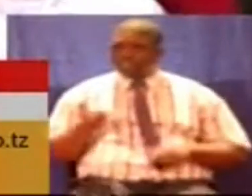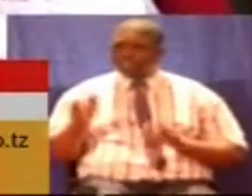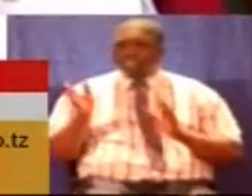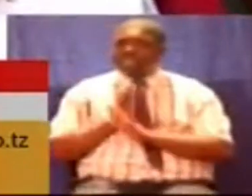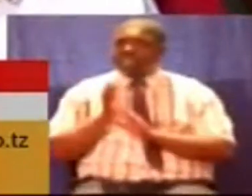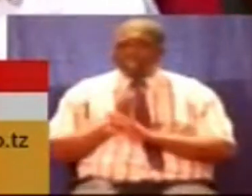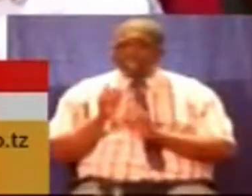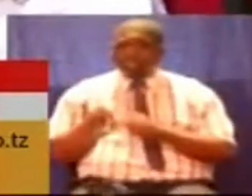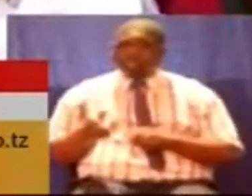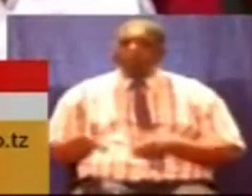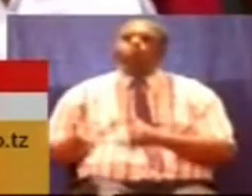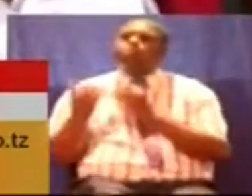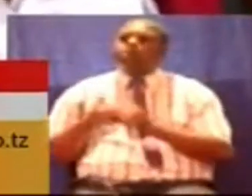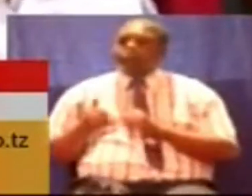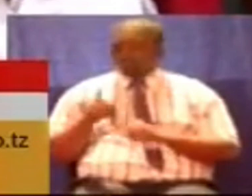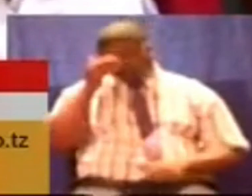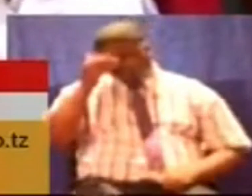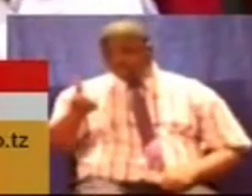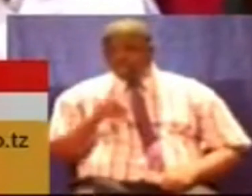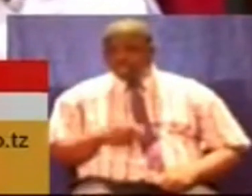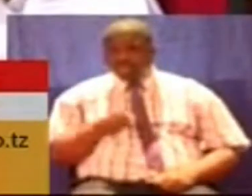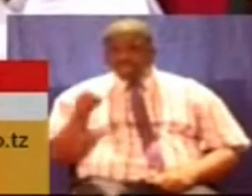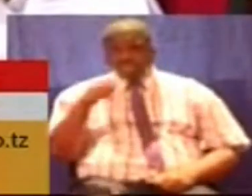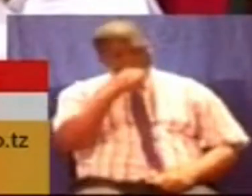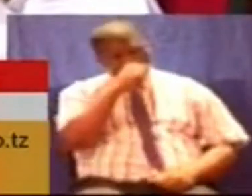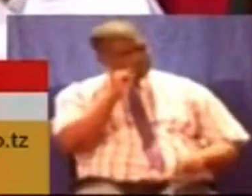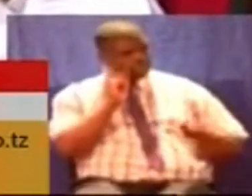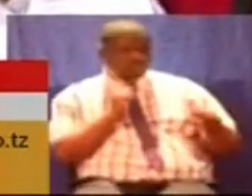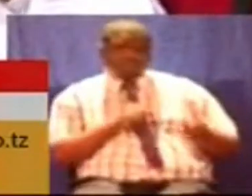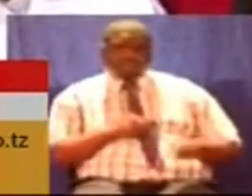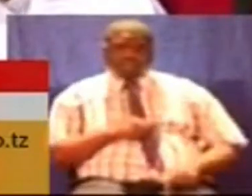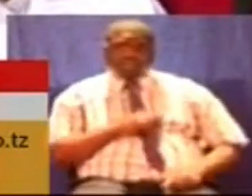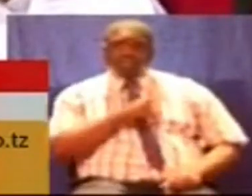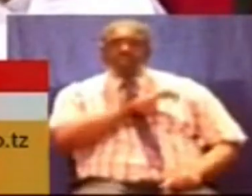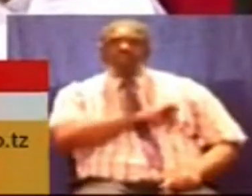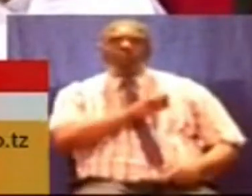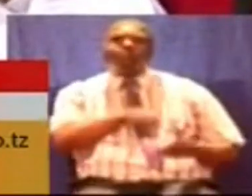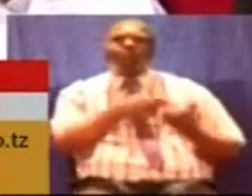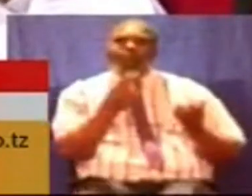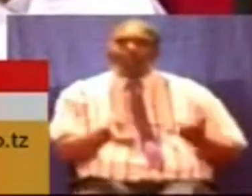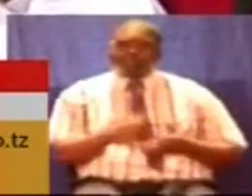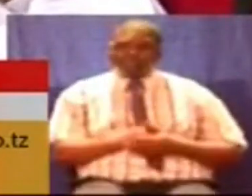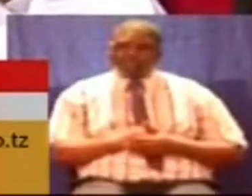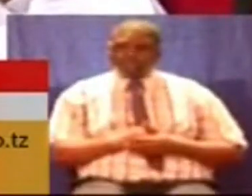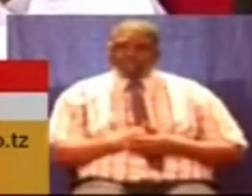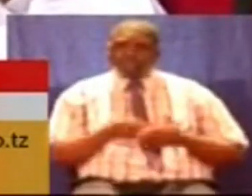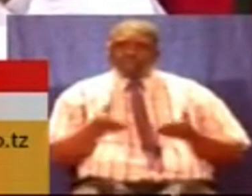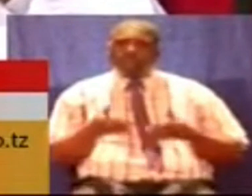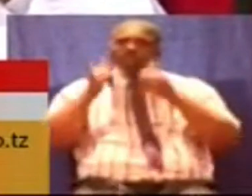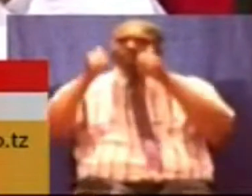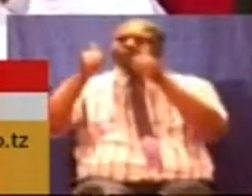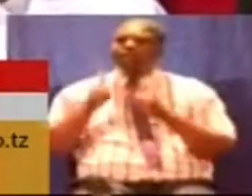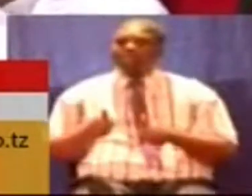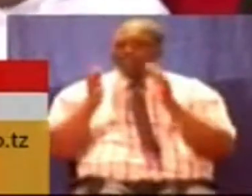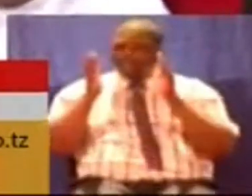kwa alikuwa na uwezo mkubwa na kipaji yeye na mimi. Kwa hilo nimevumilia, nimeshindwa. Leo natangaza